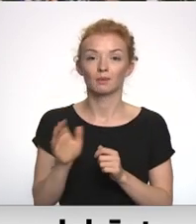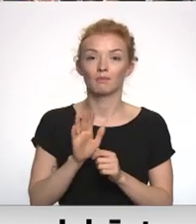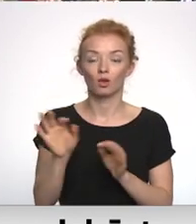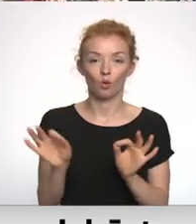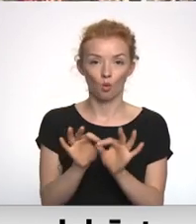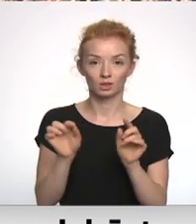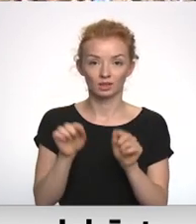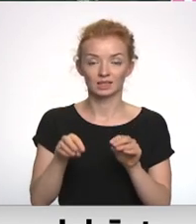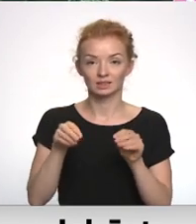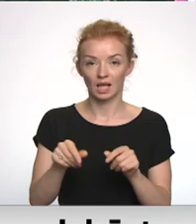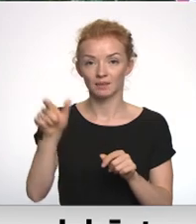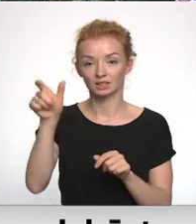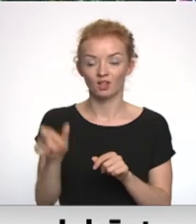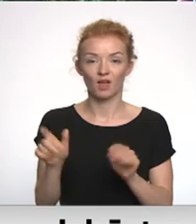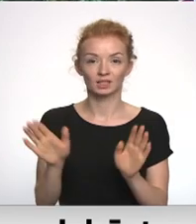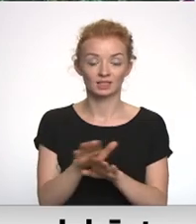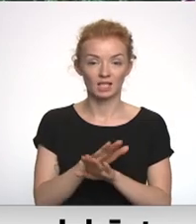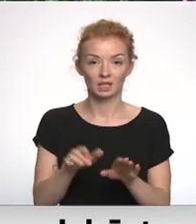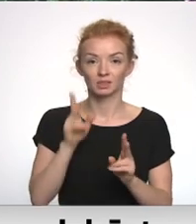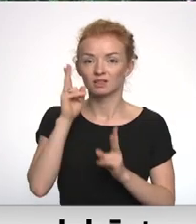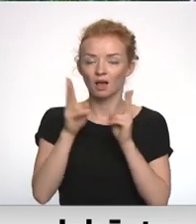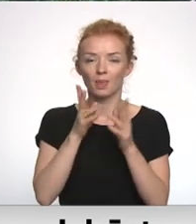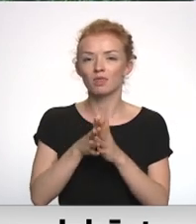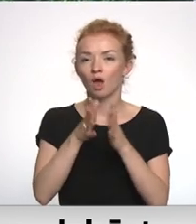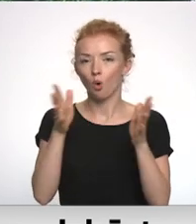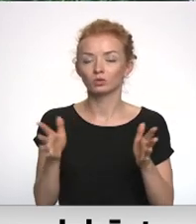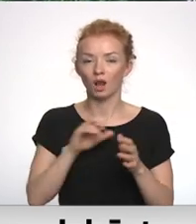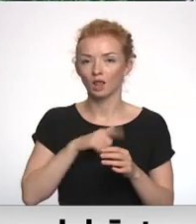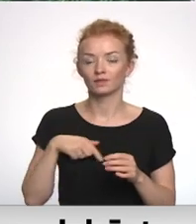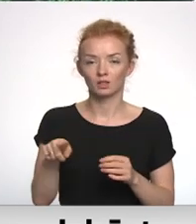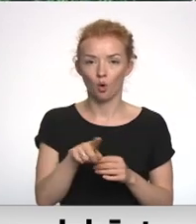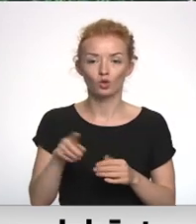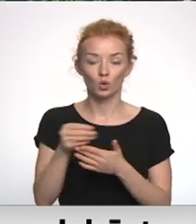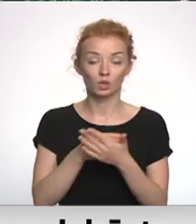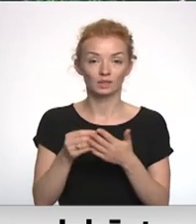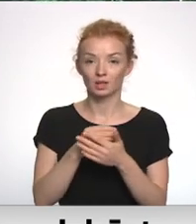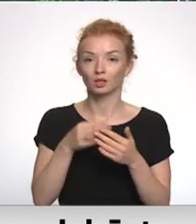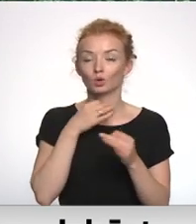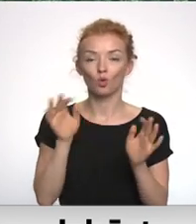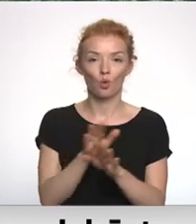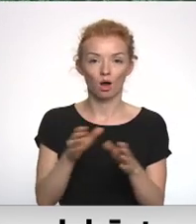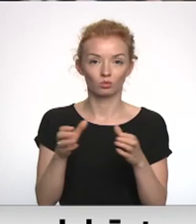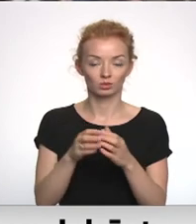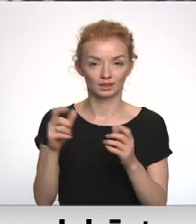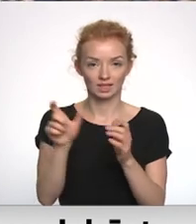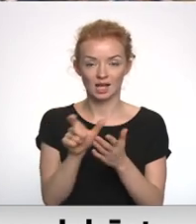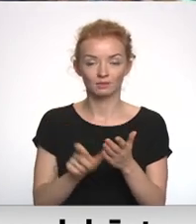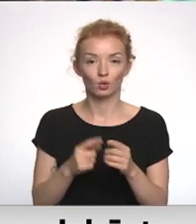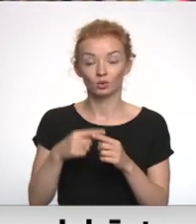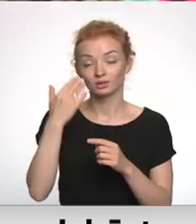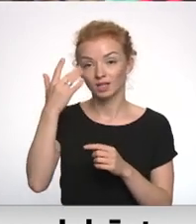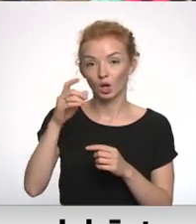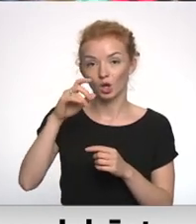kopkoncerts Zeme cilvēks dziesma, kurā izskanēja daudzas latviešu tautai nozīmīgas kora dziesmas. Korists cer, ka Jānim